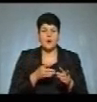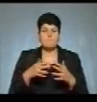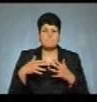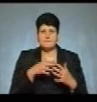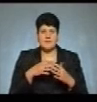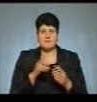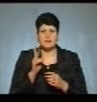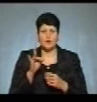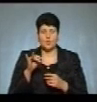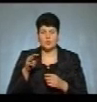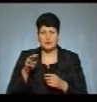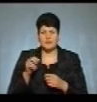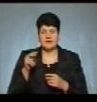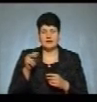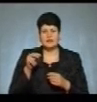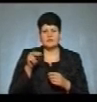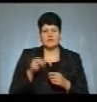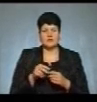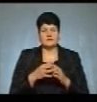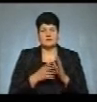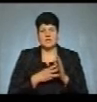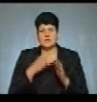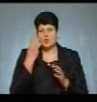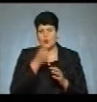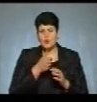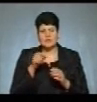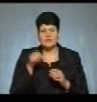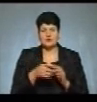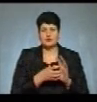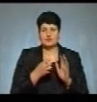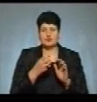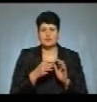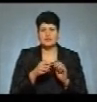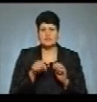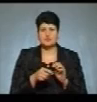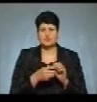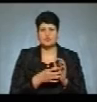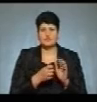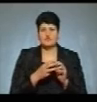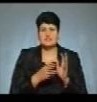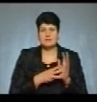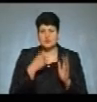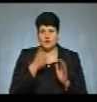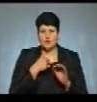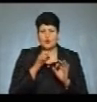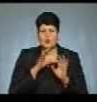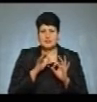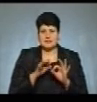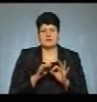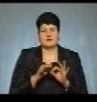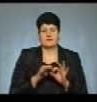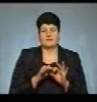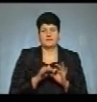січня 1918 року розповів аспірант історичного факультету педагогічного університету Роман Пирожишин. За новими